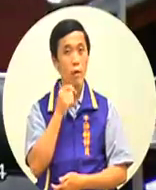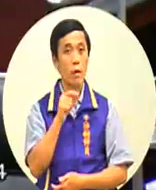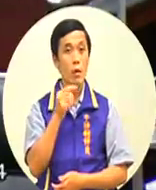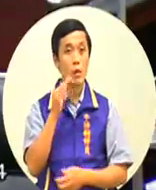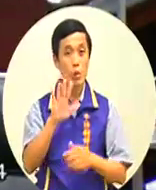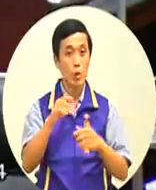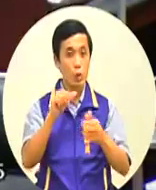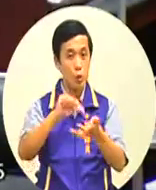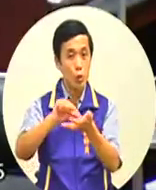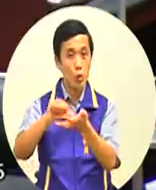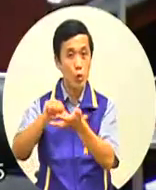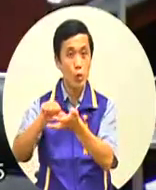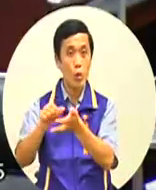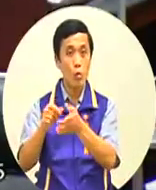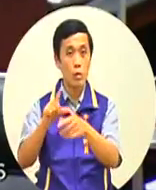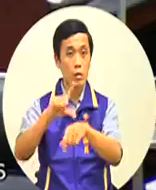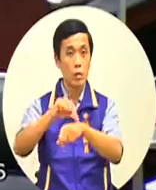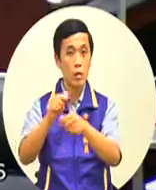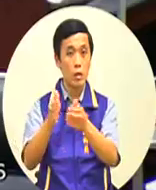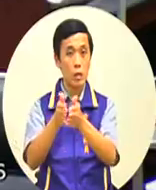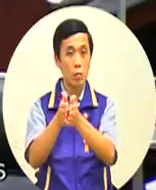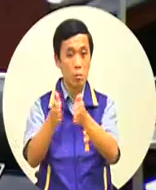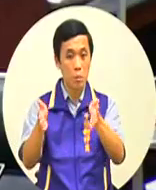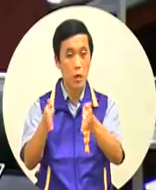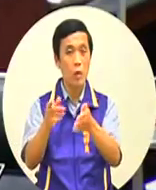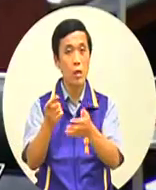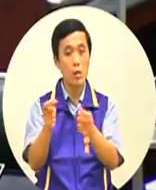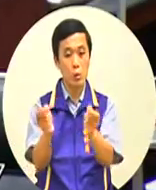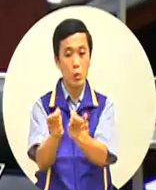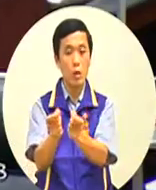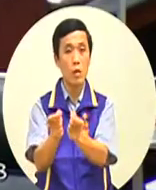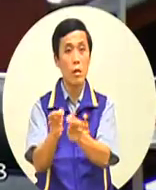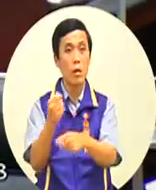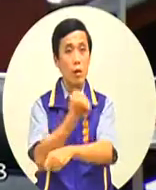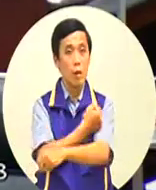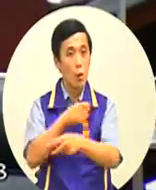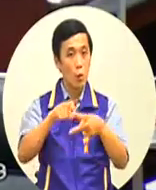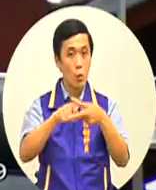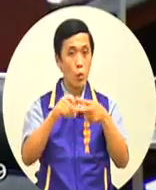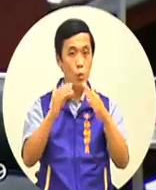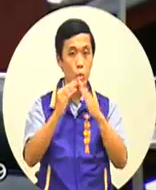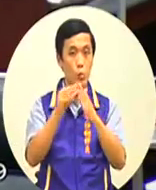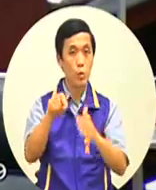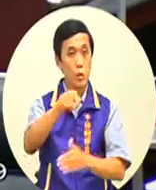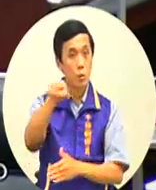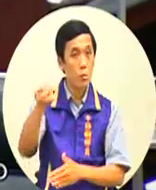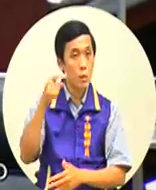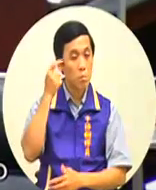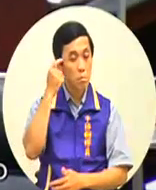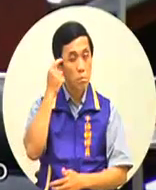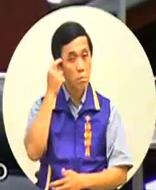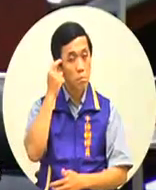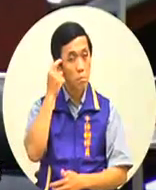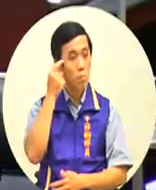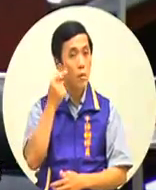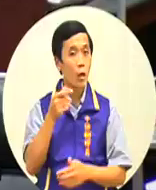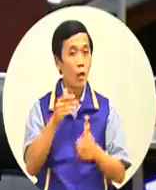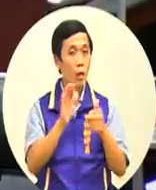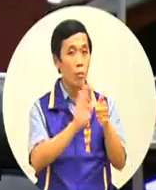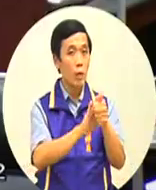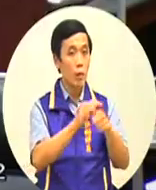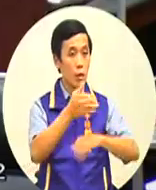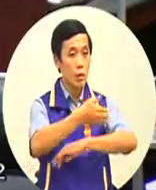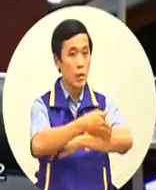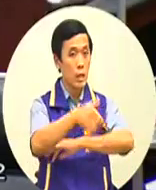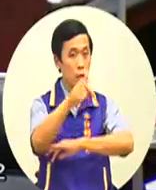短短啊，尔啦吼，啊是讲是不是我们劳工局可以去思考这个问题，替阮增加缺工的问